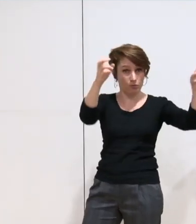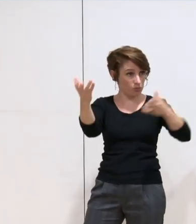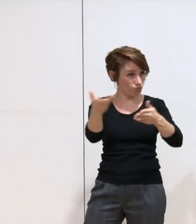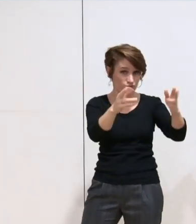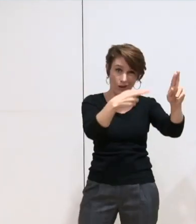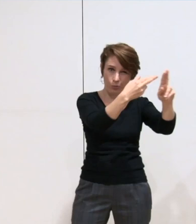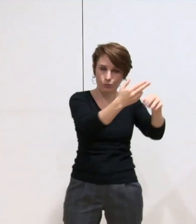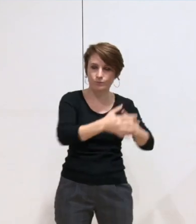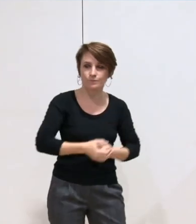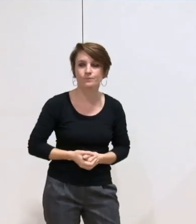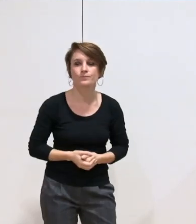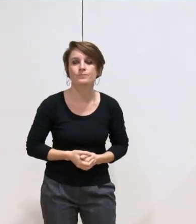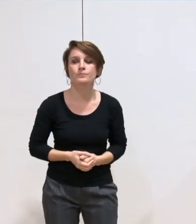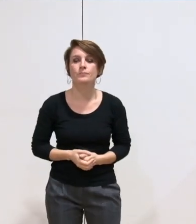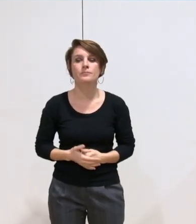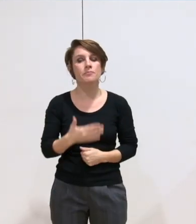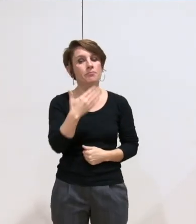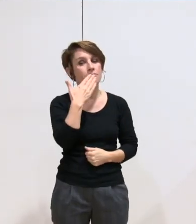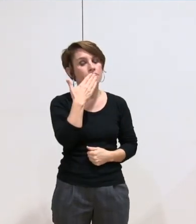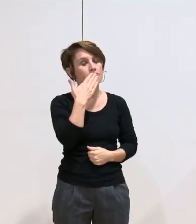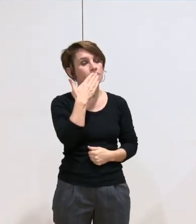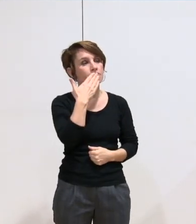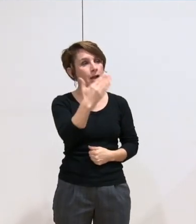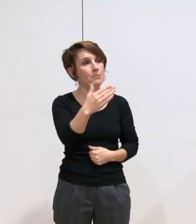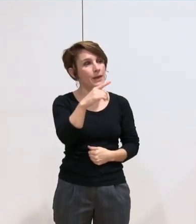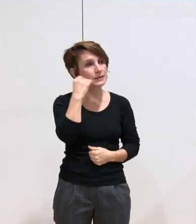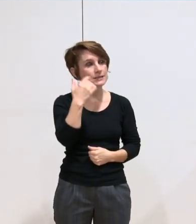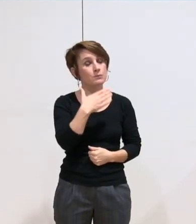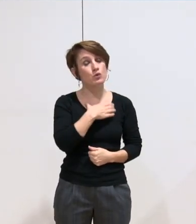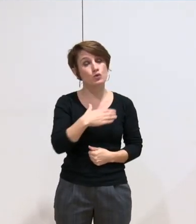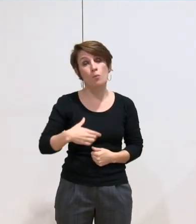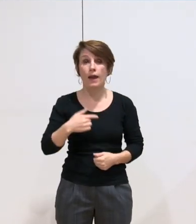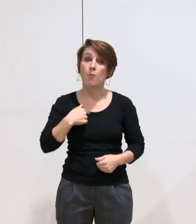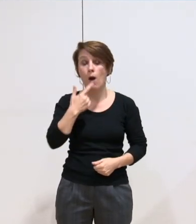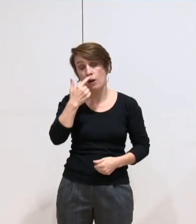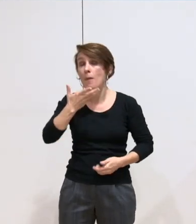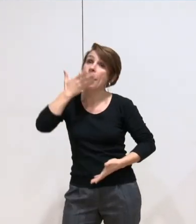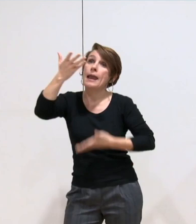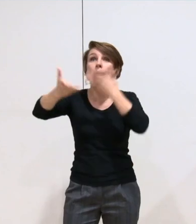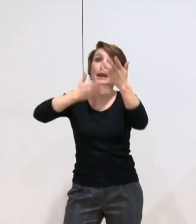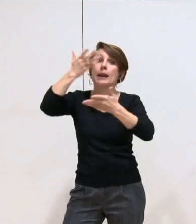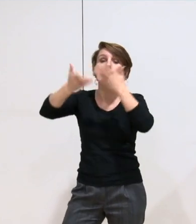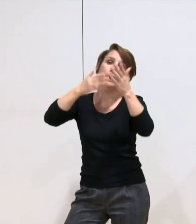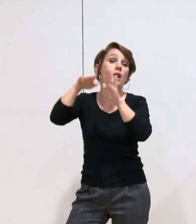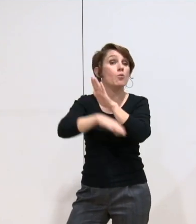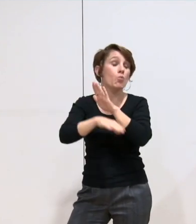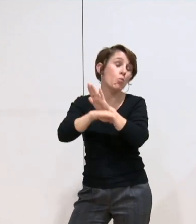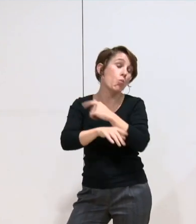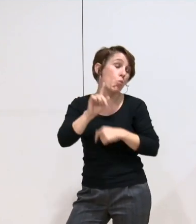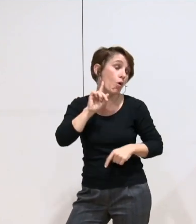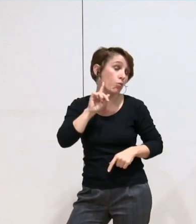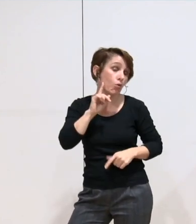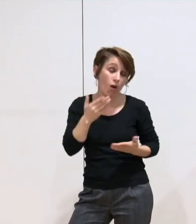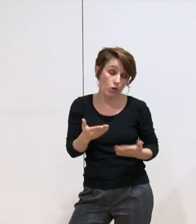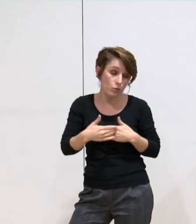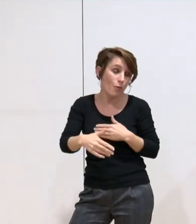Merci, monsieur le maire. Certainement beaucoup moins de lyrisme, mais c'est vrai qu'en ces temps de campagne, chacun y va de sa